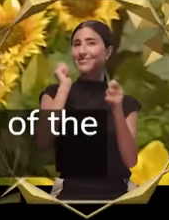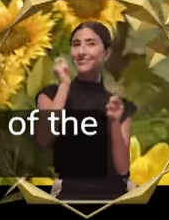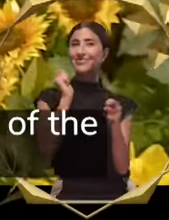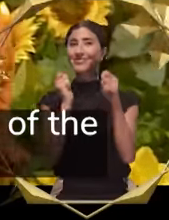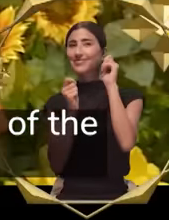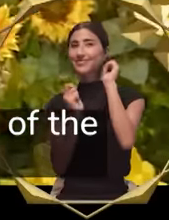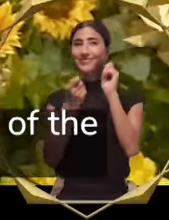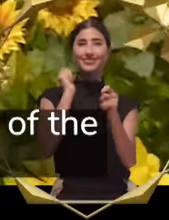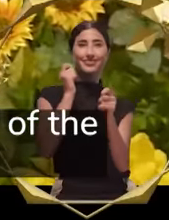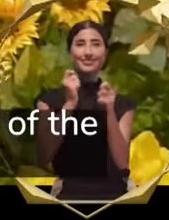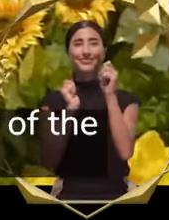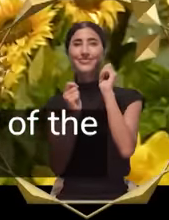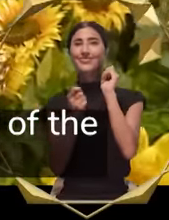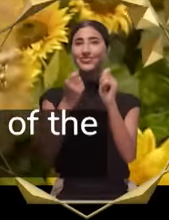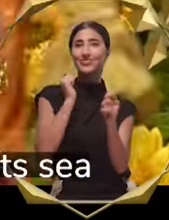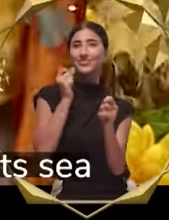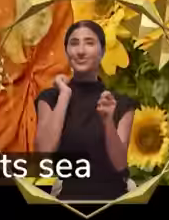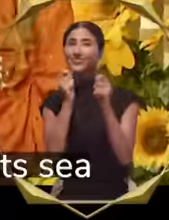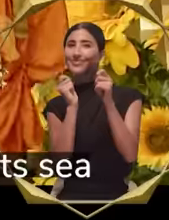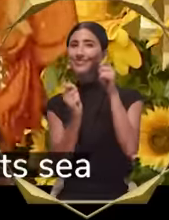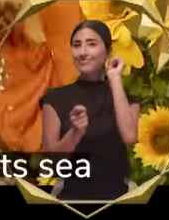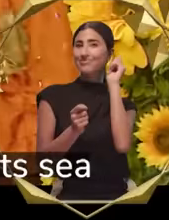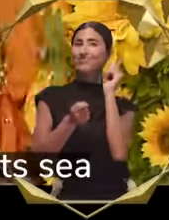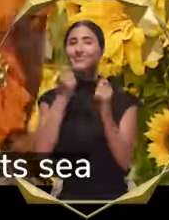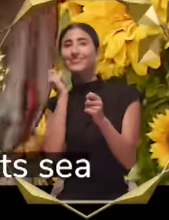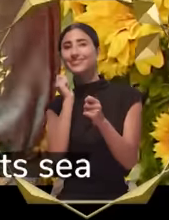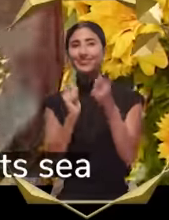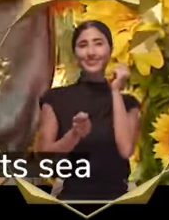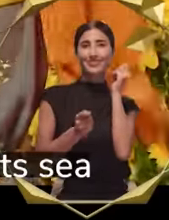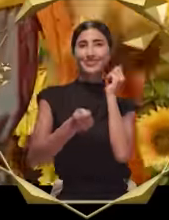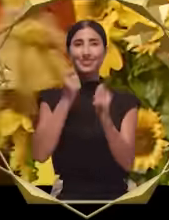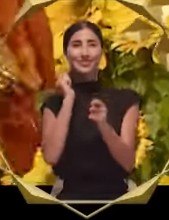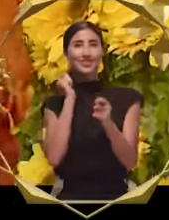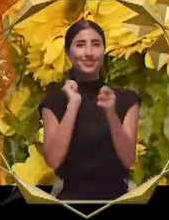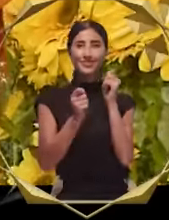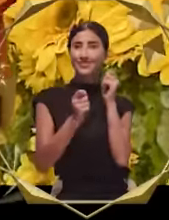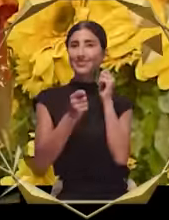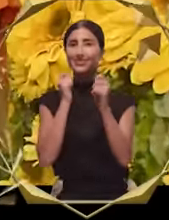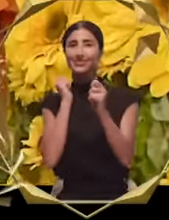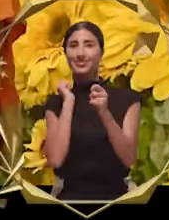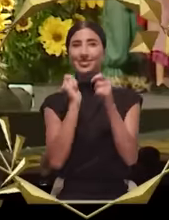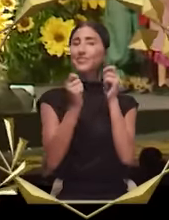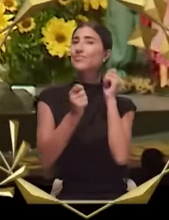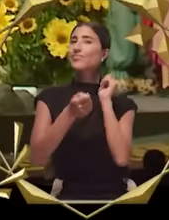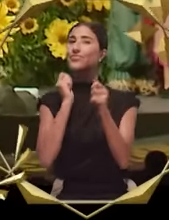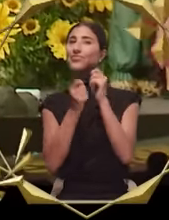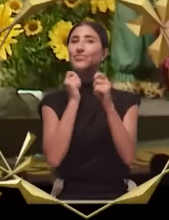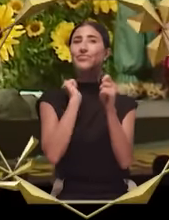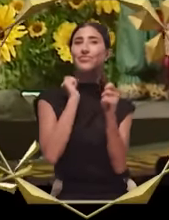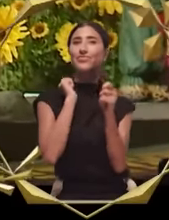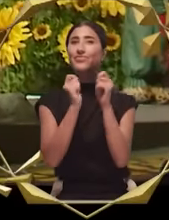بورقة شجرة وشبه ملامح بر وبحر كل منا سيأتي دورا